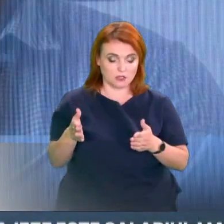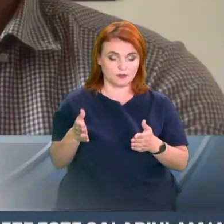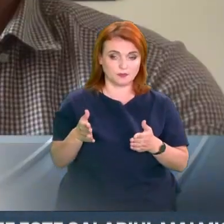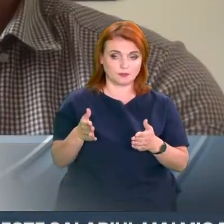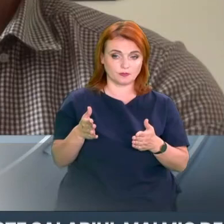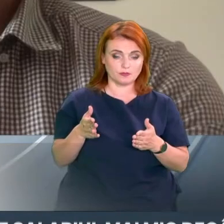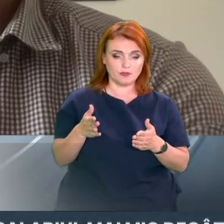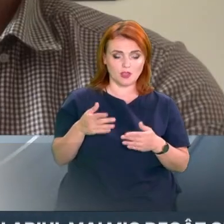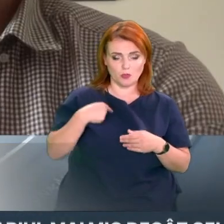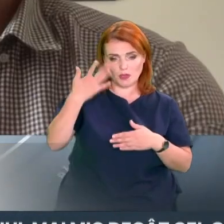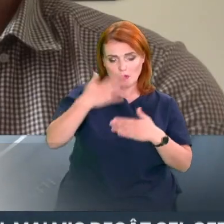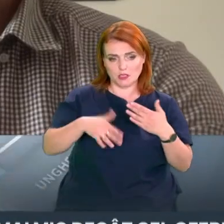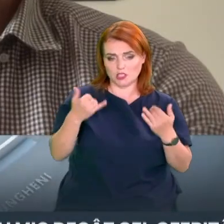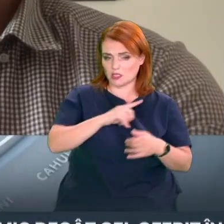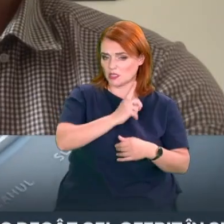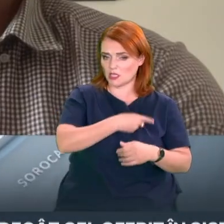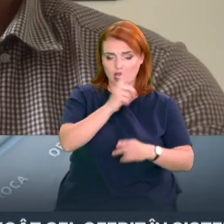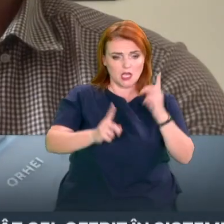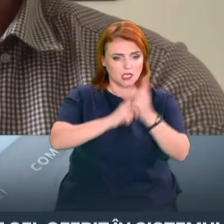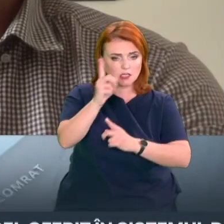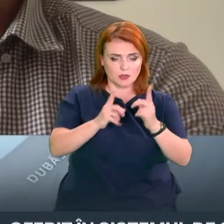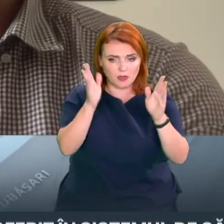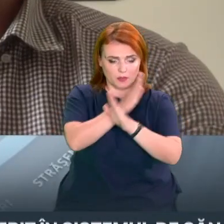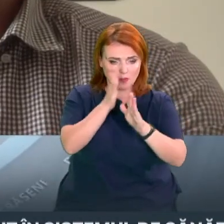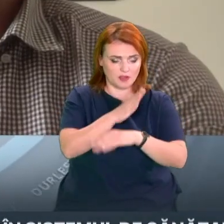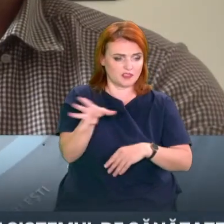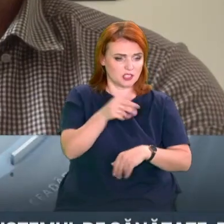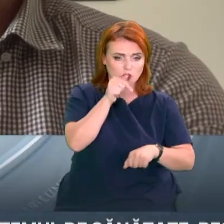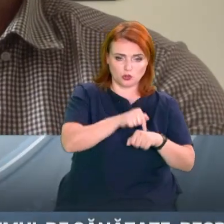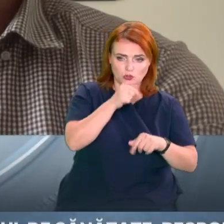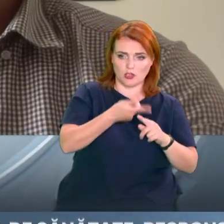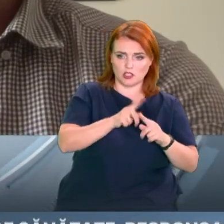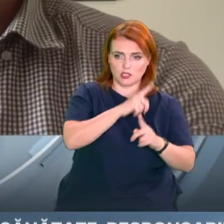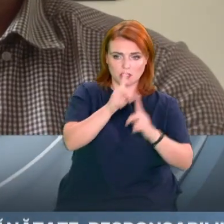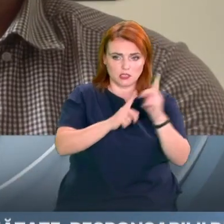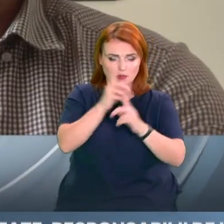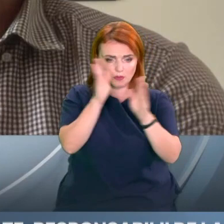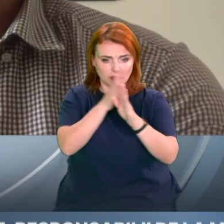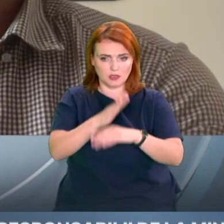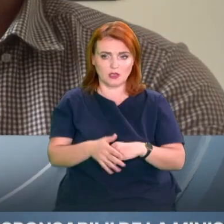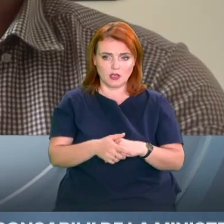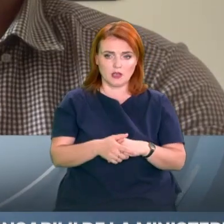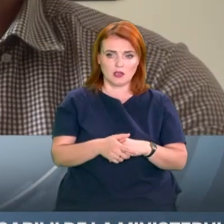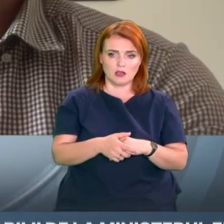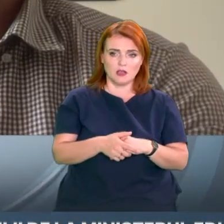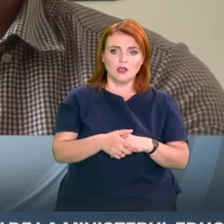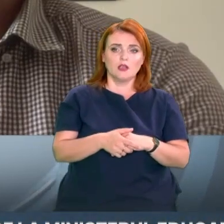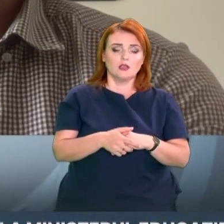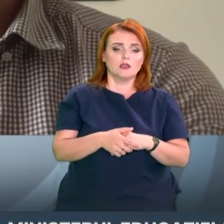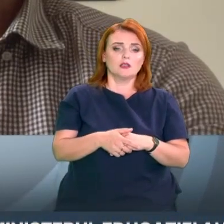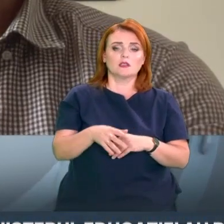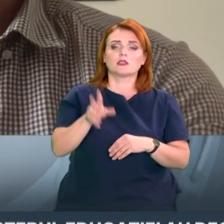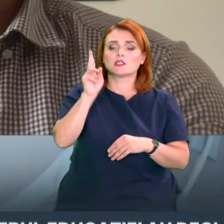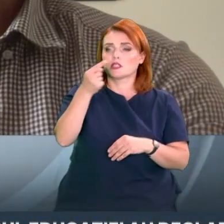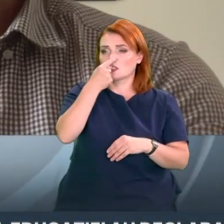schimbările climatice, de care suntem tot mai afectați în ultima vreme, e valabilă în cazul plantațiilor noi, plantate, nu de